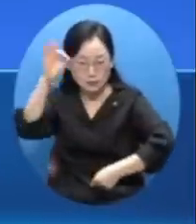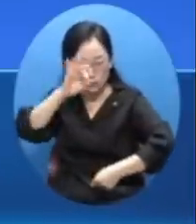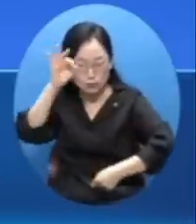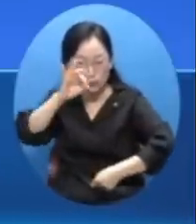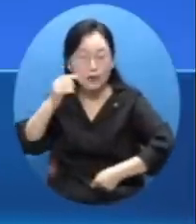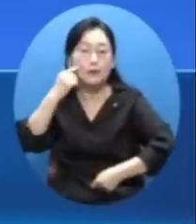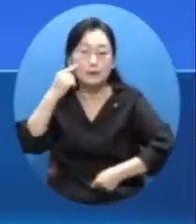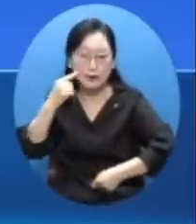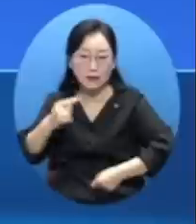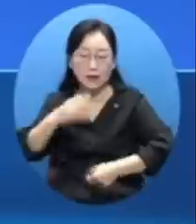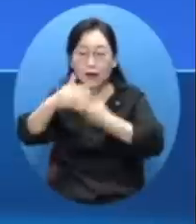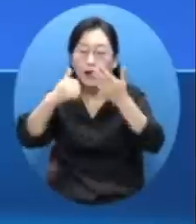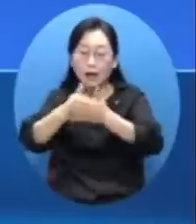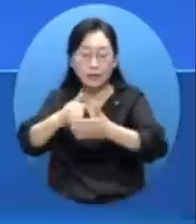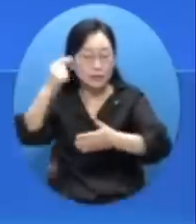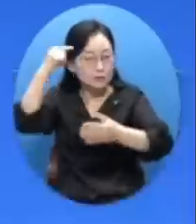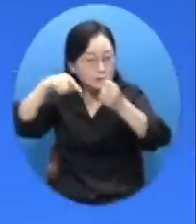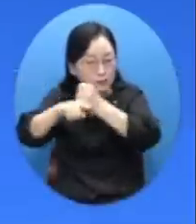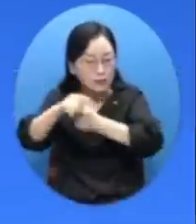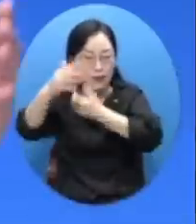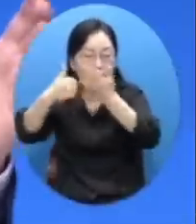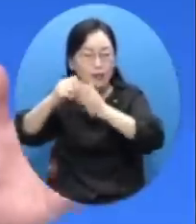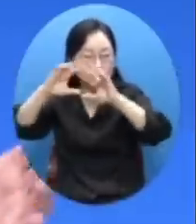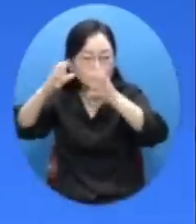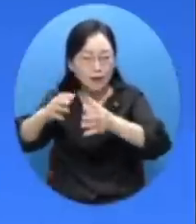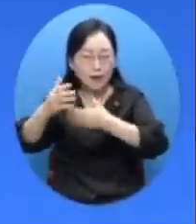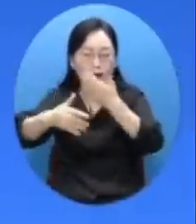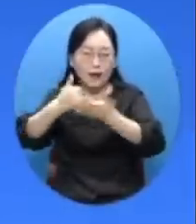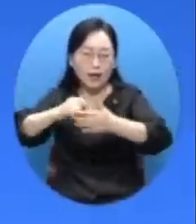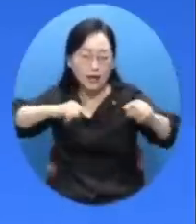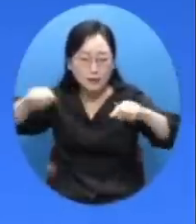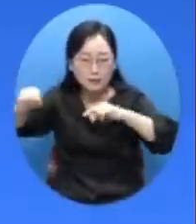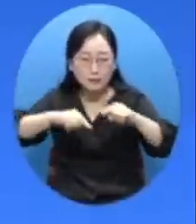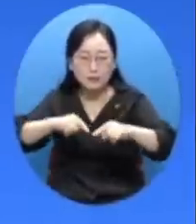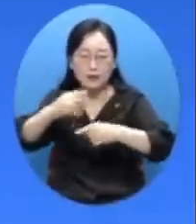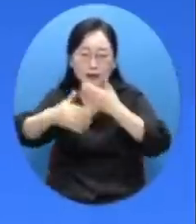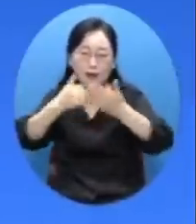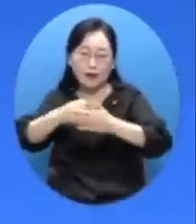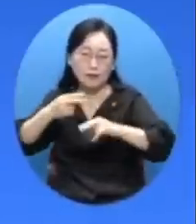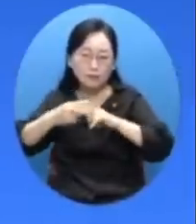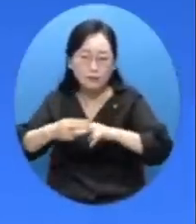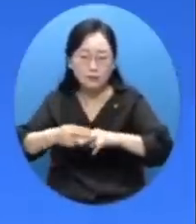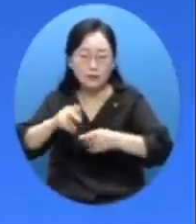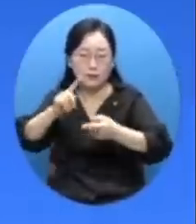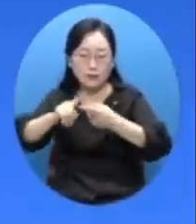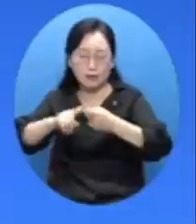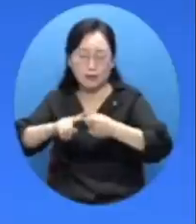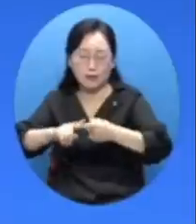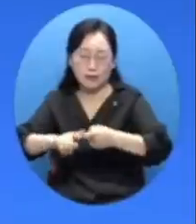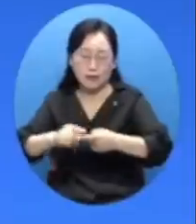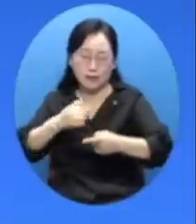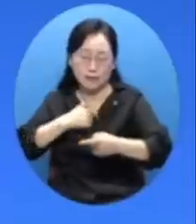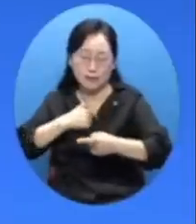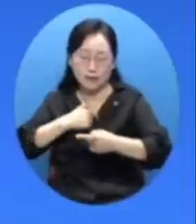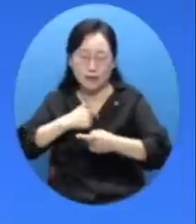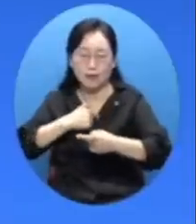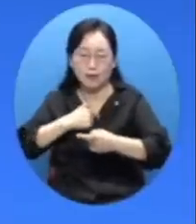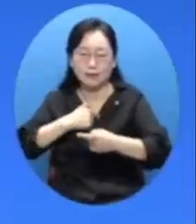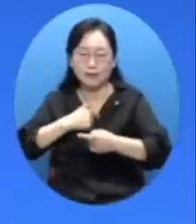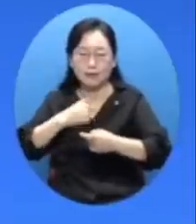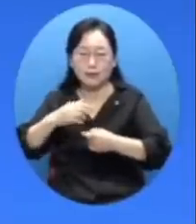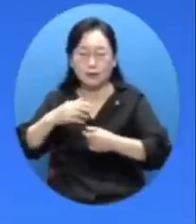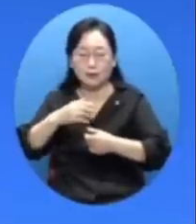하나님의 뜻과 하나님의 나라, 하나님의 통치, 하나님의 다스림이 우리에게 임하도록 그것을 구할 때